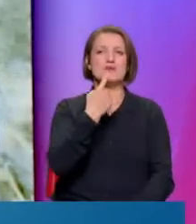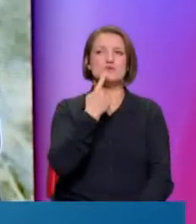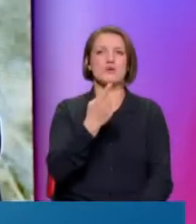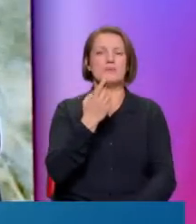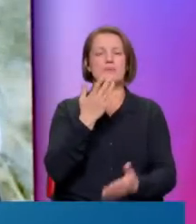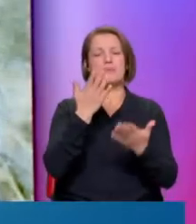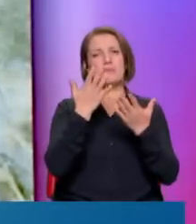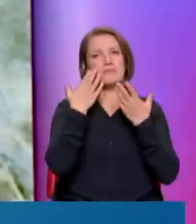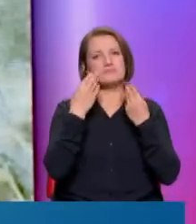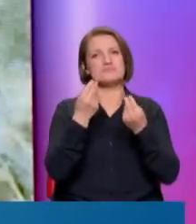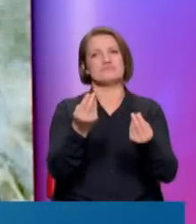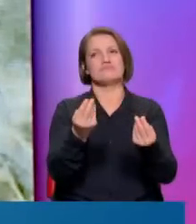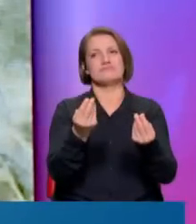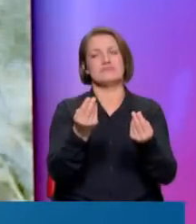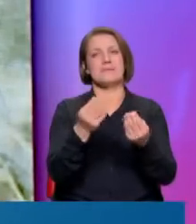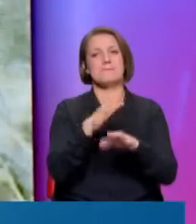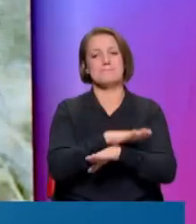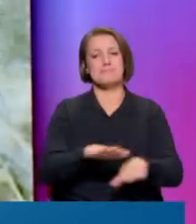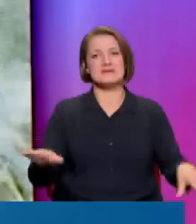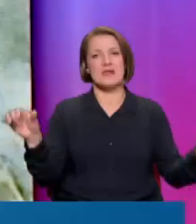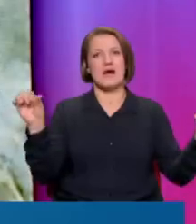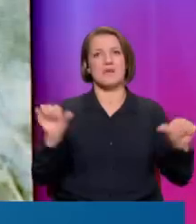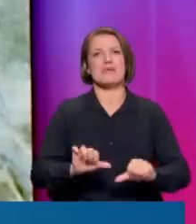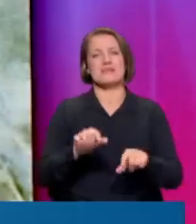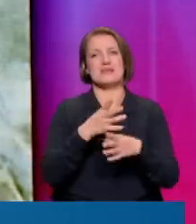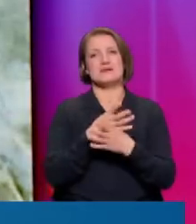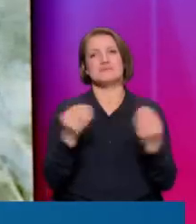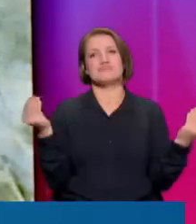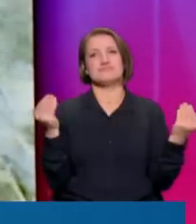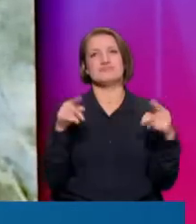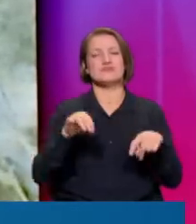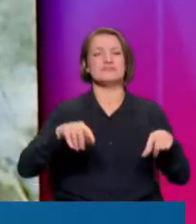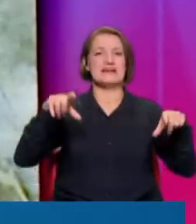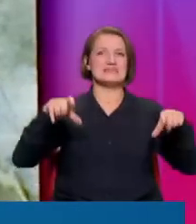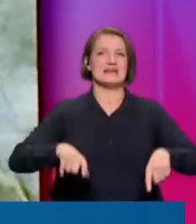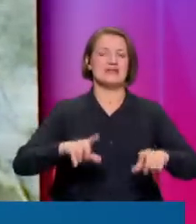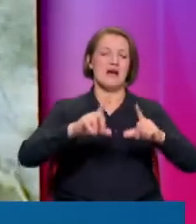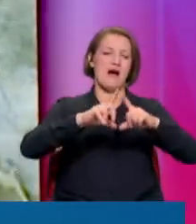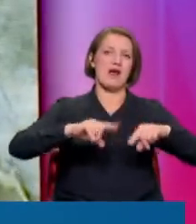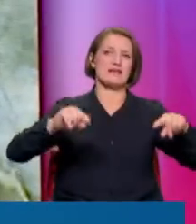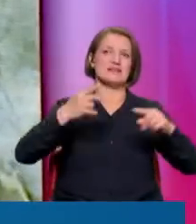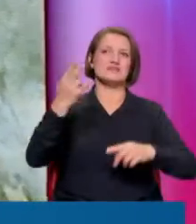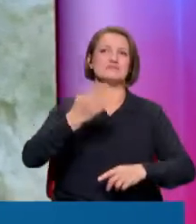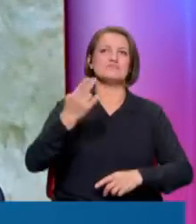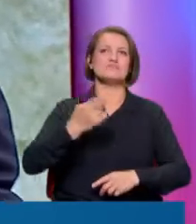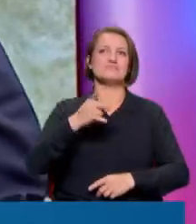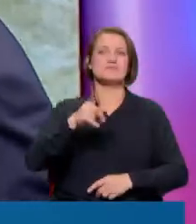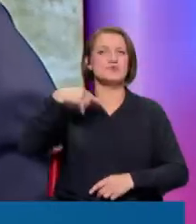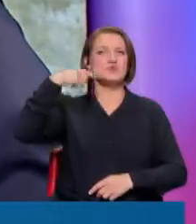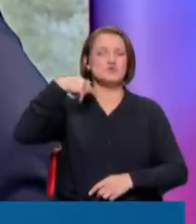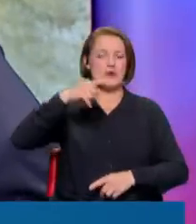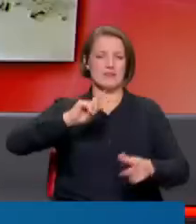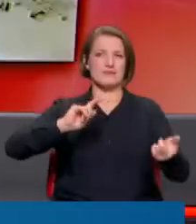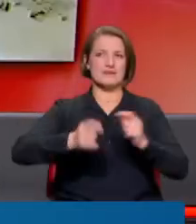yok oluşudur masada kaybedilmiş bu şimdi sahada bunun haritalarını çiziyor Suriye'de haritada